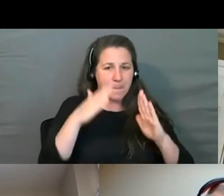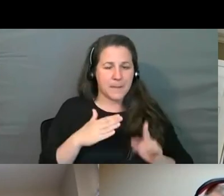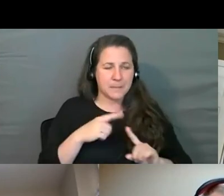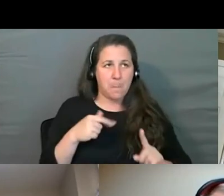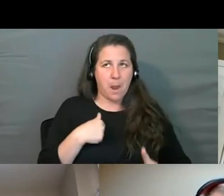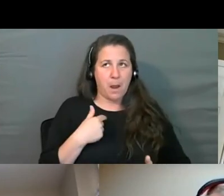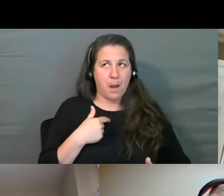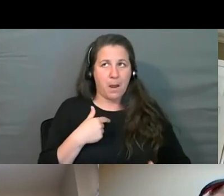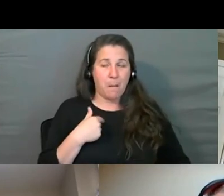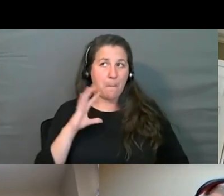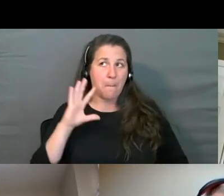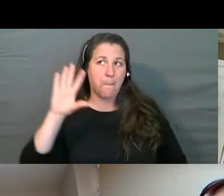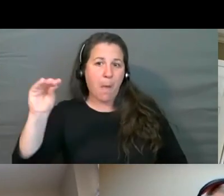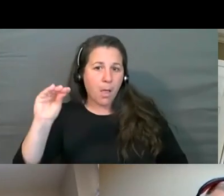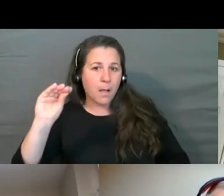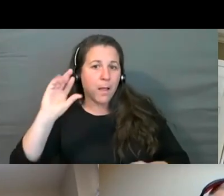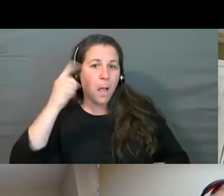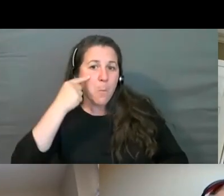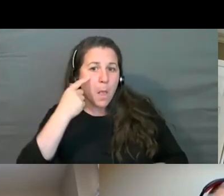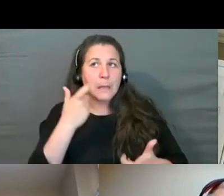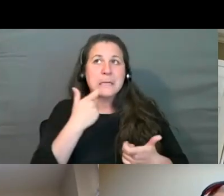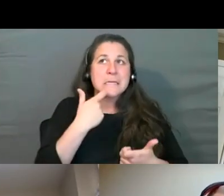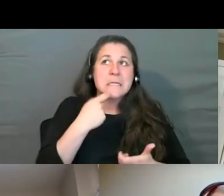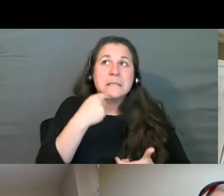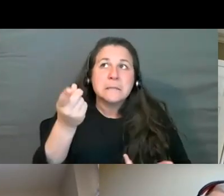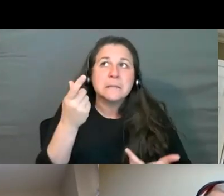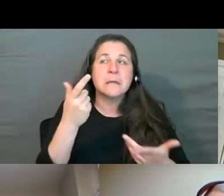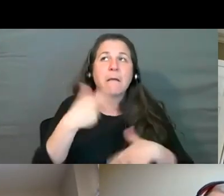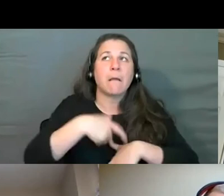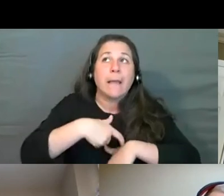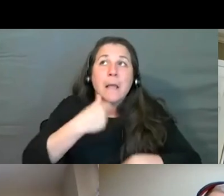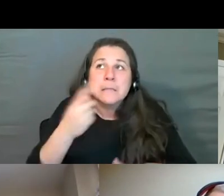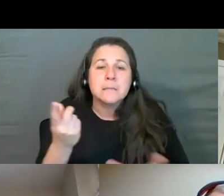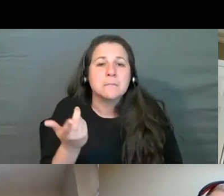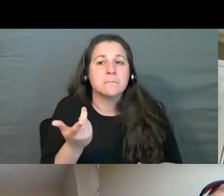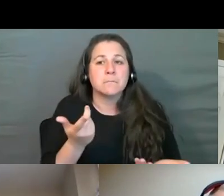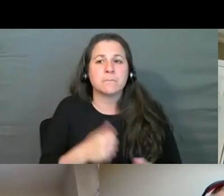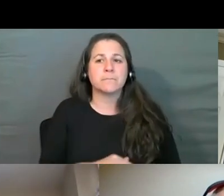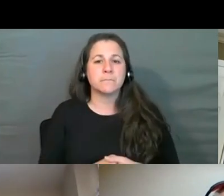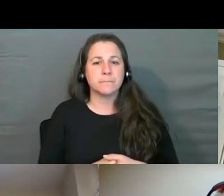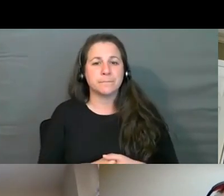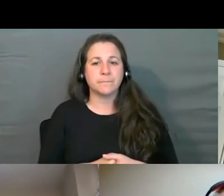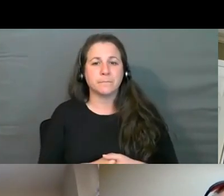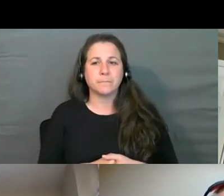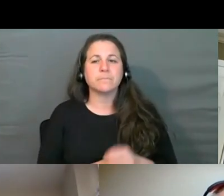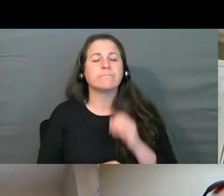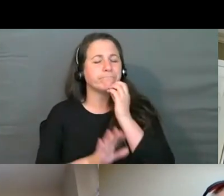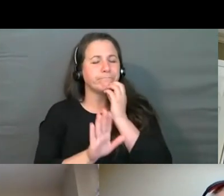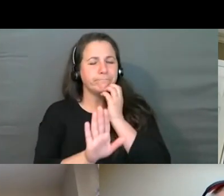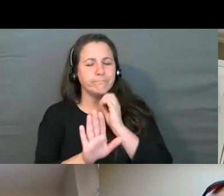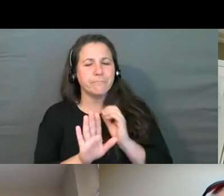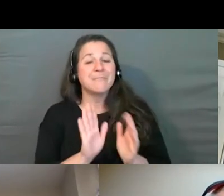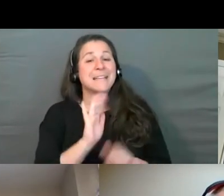parler comment, à qui, à quel moment, tu vois? C'est-à-dire que même si le handicap